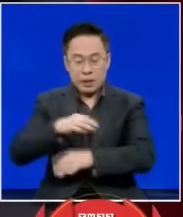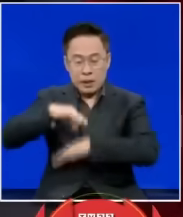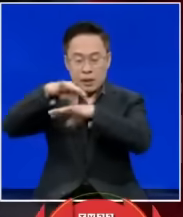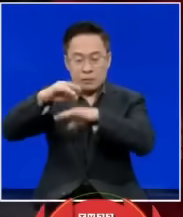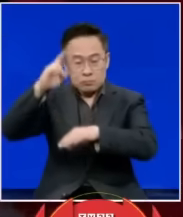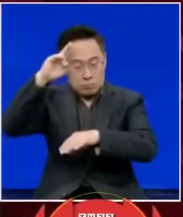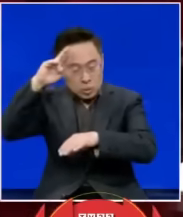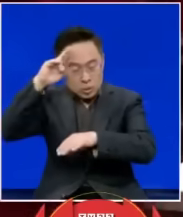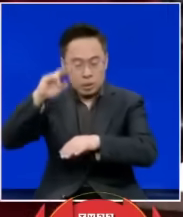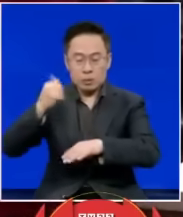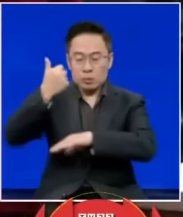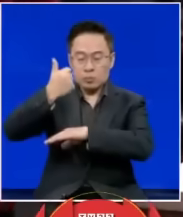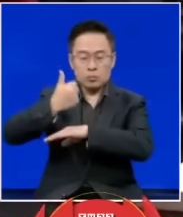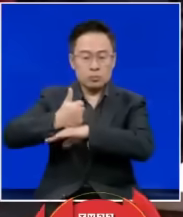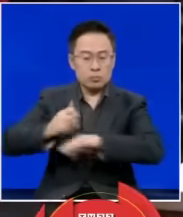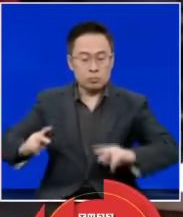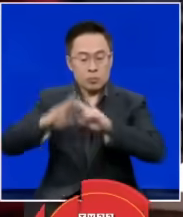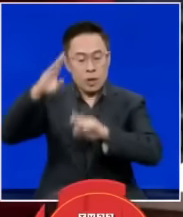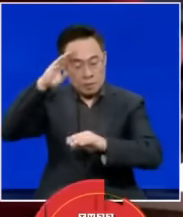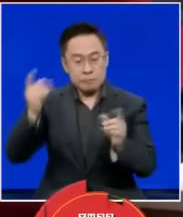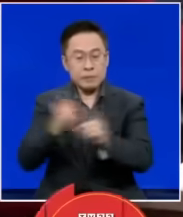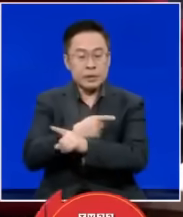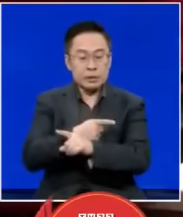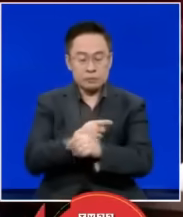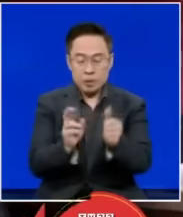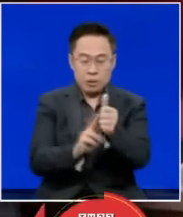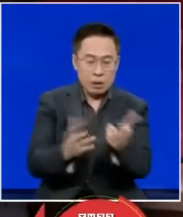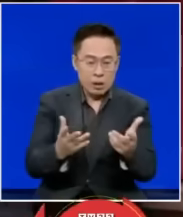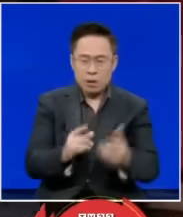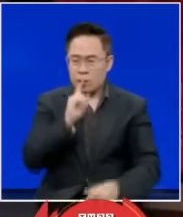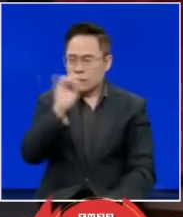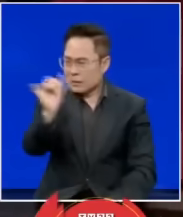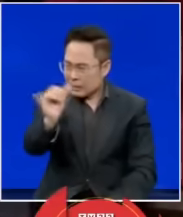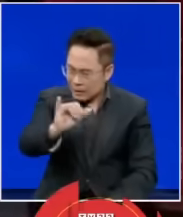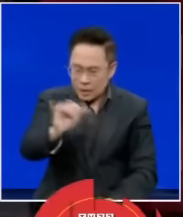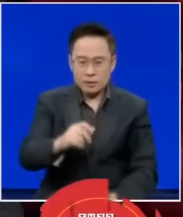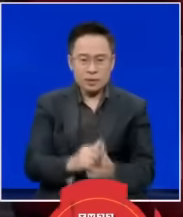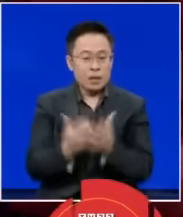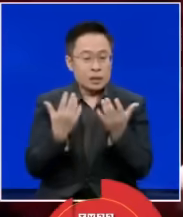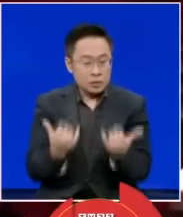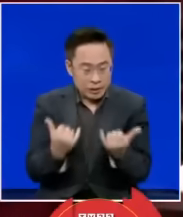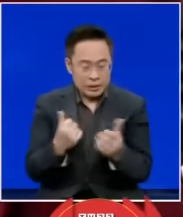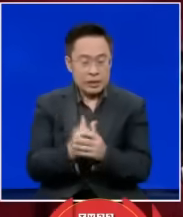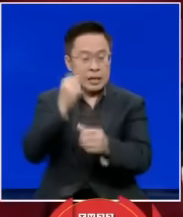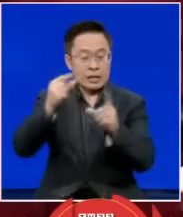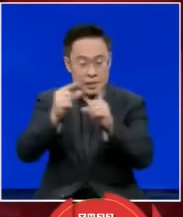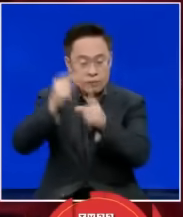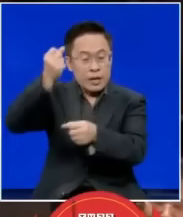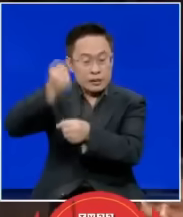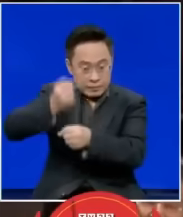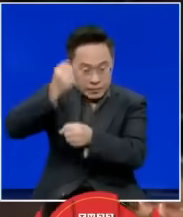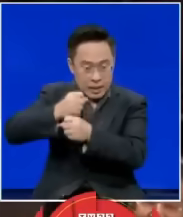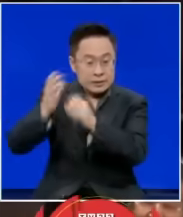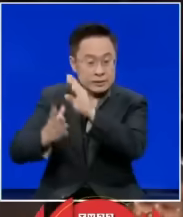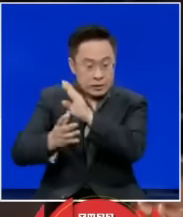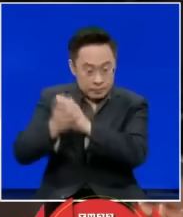างดีแล้วก็บอกว่าสิ่งที่อยากให้ทำก็คือทำกฎหมายให้ประชาชนเนี่ยเอาปัญหาพี่น้องประชาชนมาสะท้อนให้มากขึ้นดีกว่าสรุปผลกรรมธิ